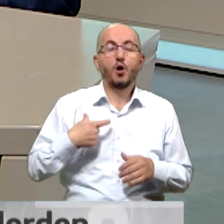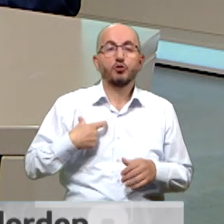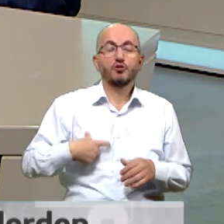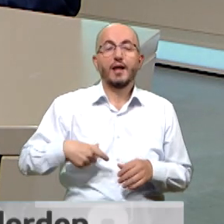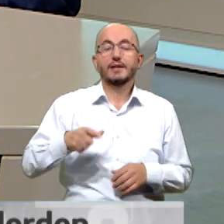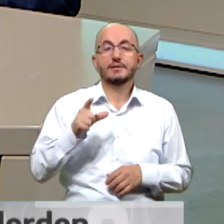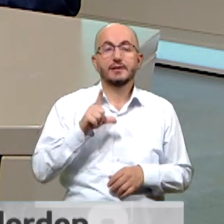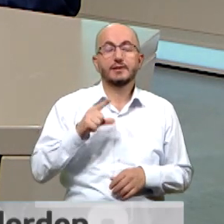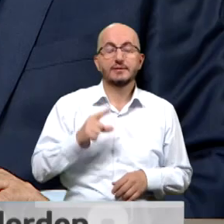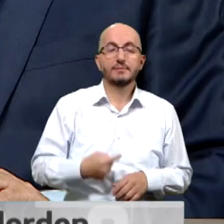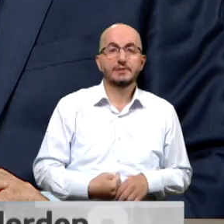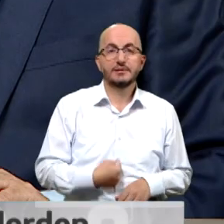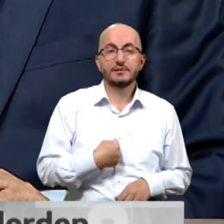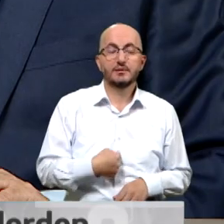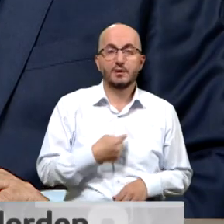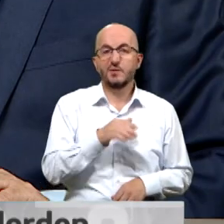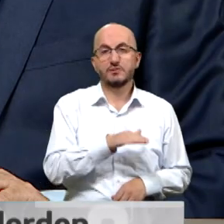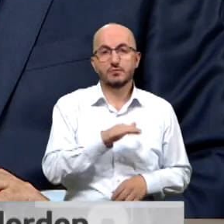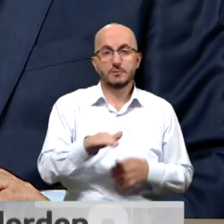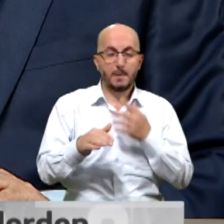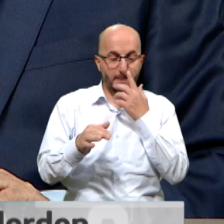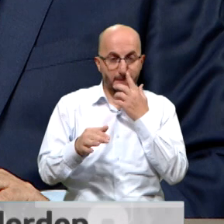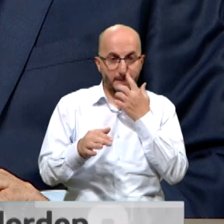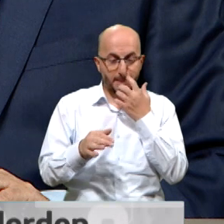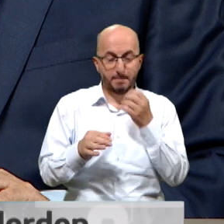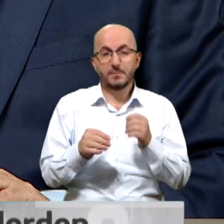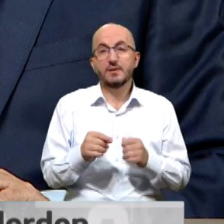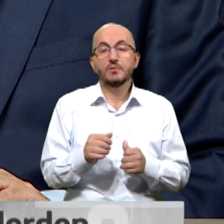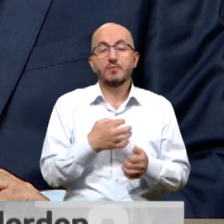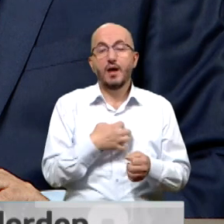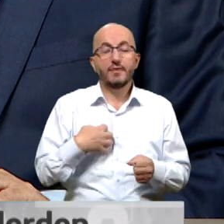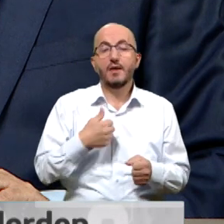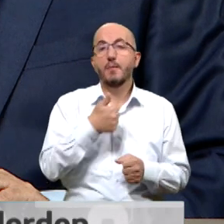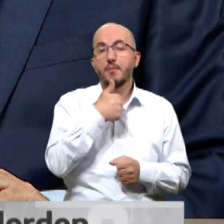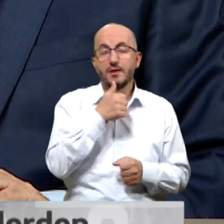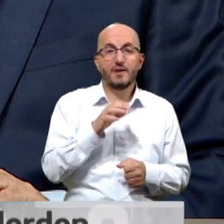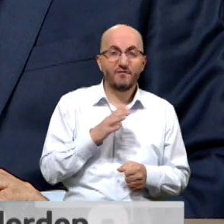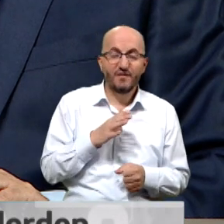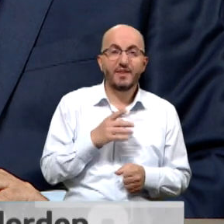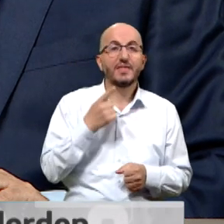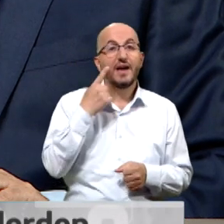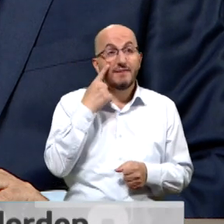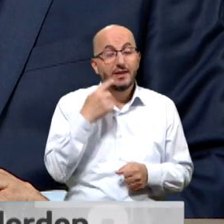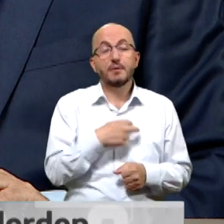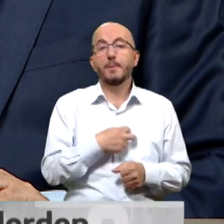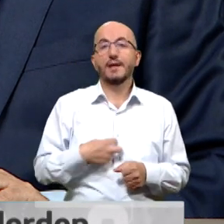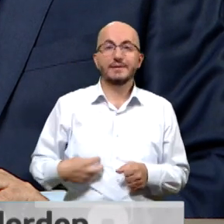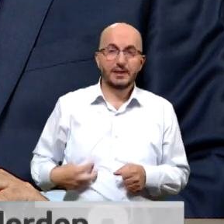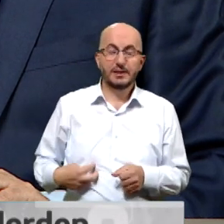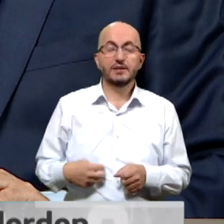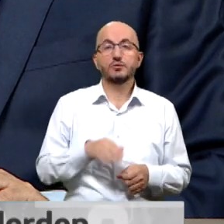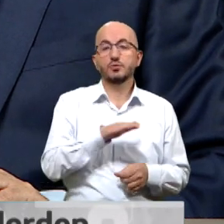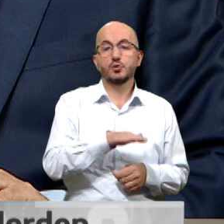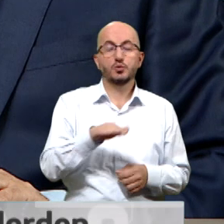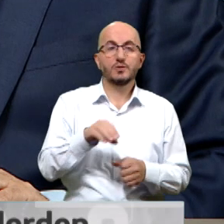gereksinim hisseden çocuklarımız ya da bireylerimiz, bir de bunların anne babaları var ya, hı hı. Devlet ya da belediyeler